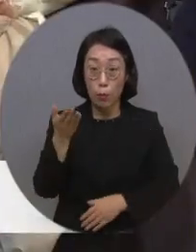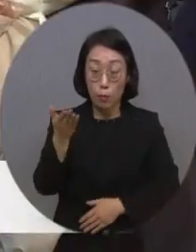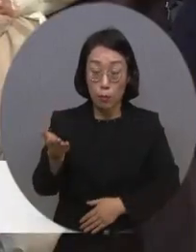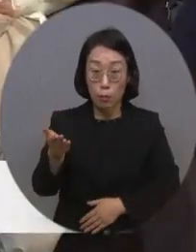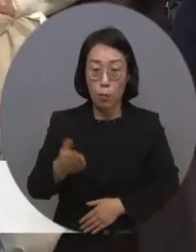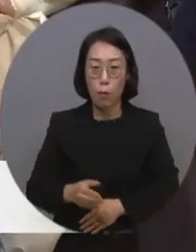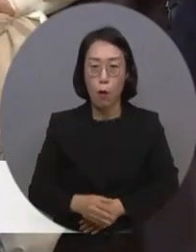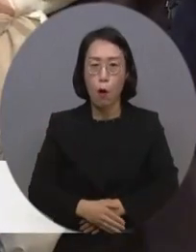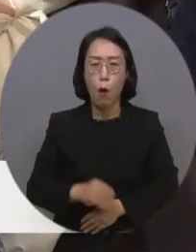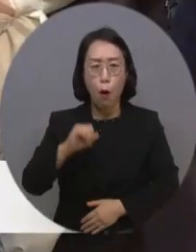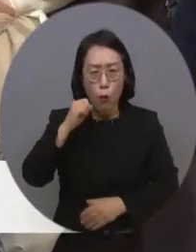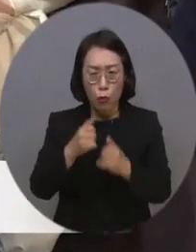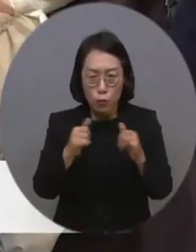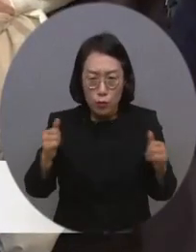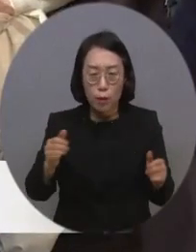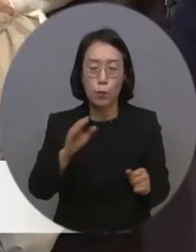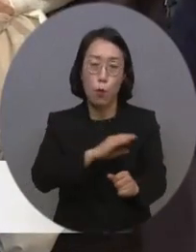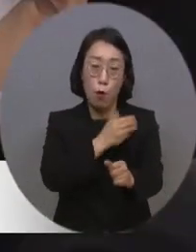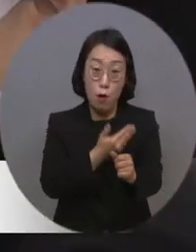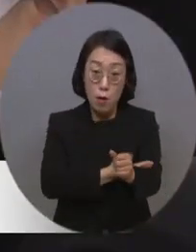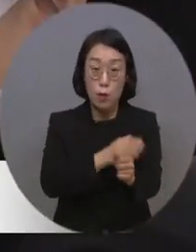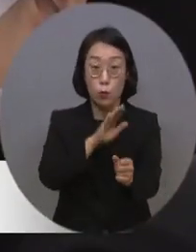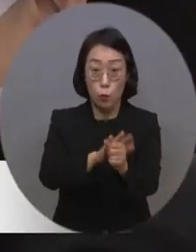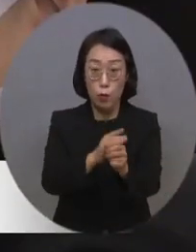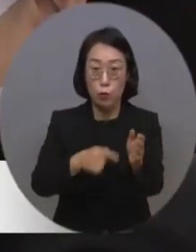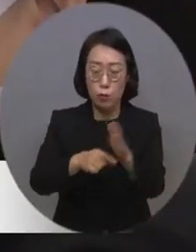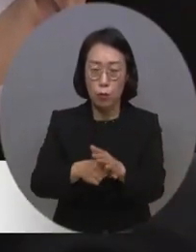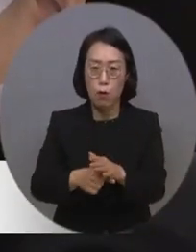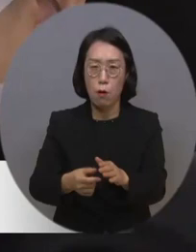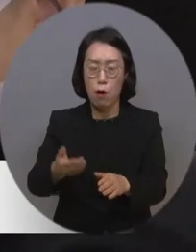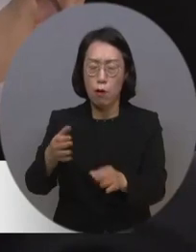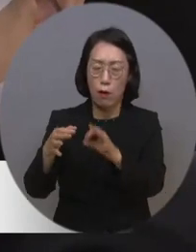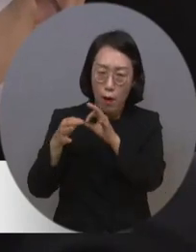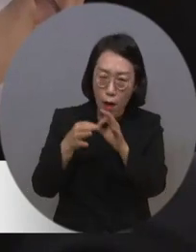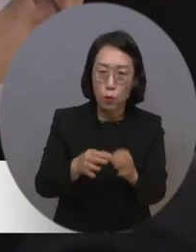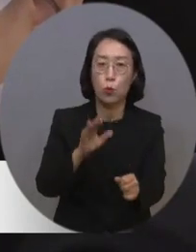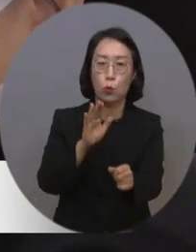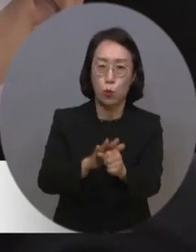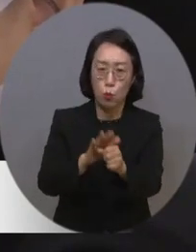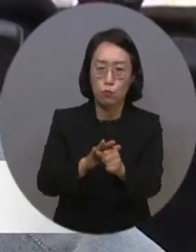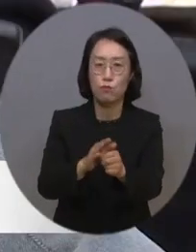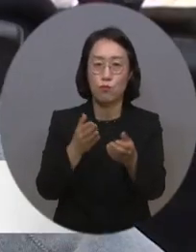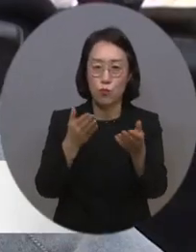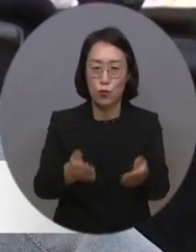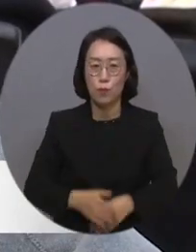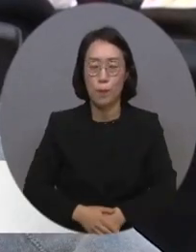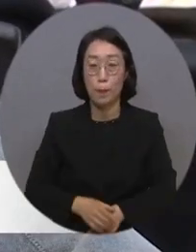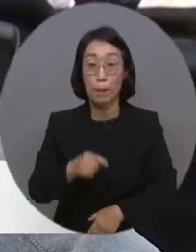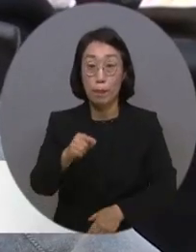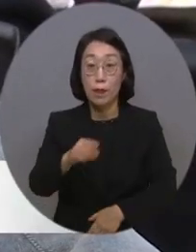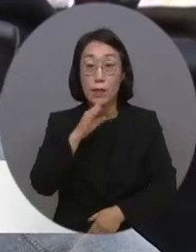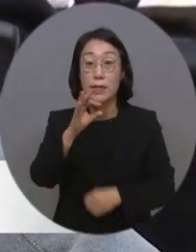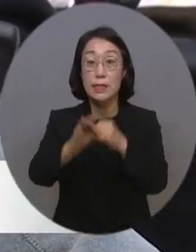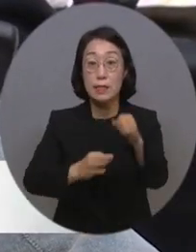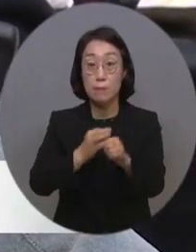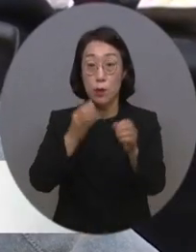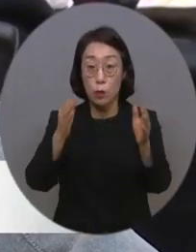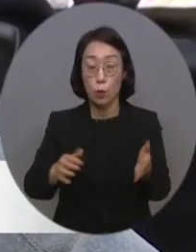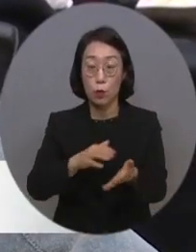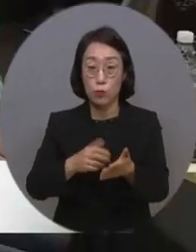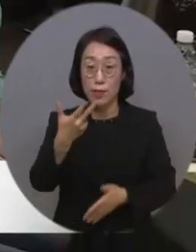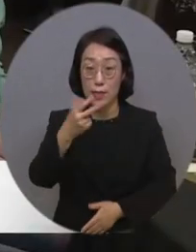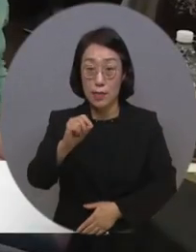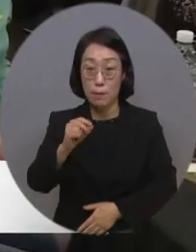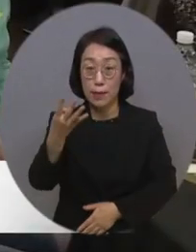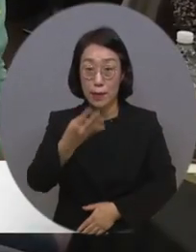권리 향상을 위해 초록여행 출범 단계부터 지속적인 후원을 이어왔습니다. 이를 통해 10년간 7만 4천여